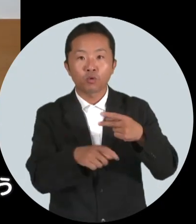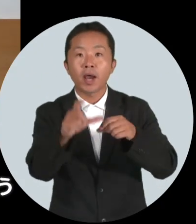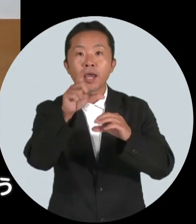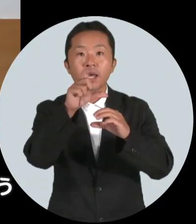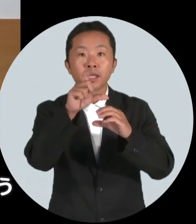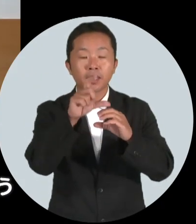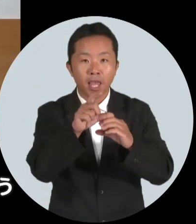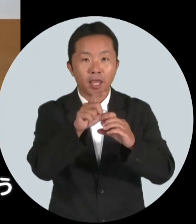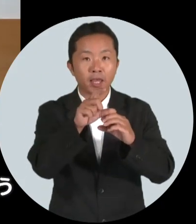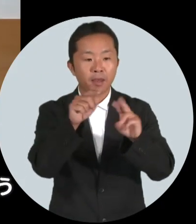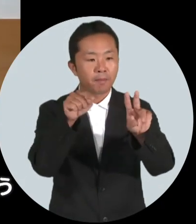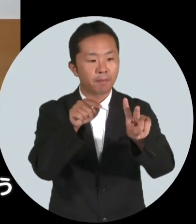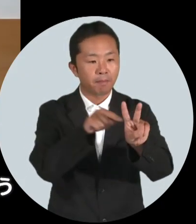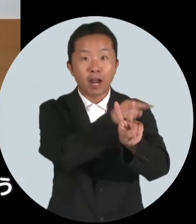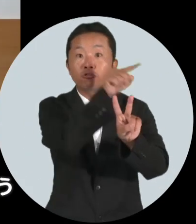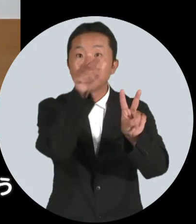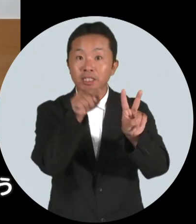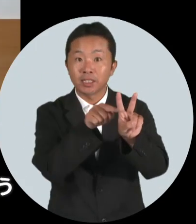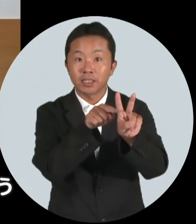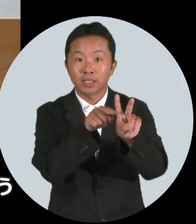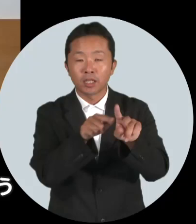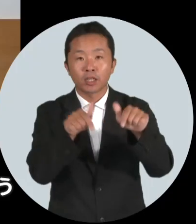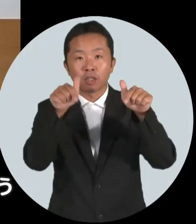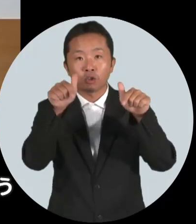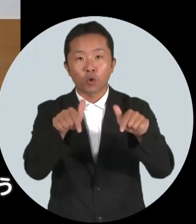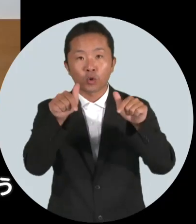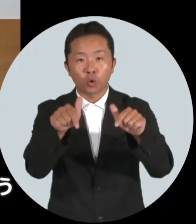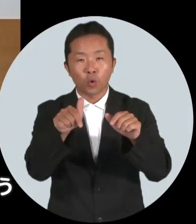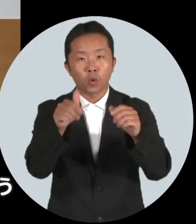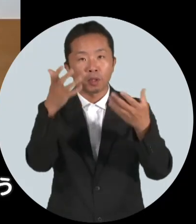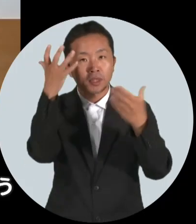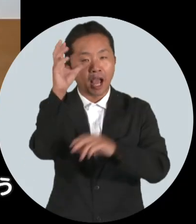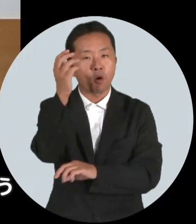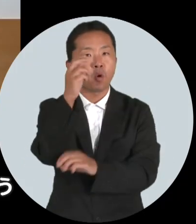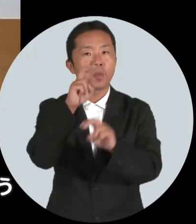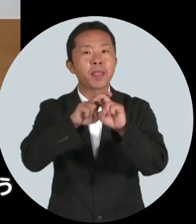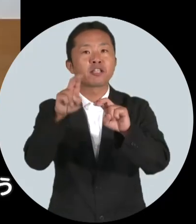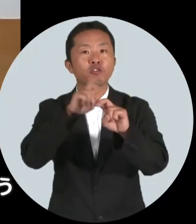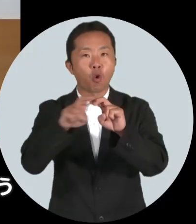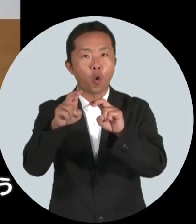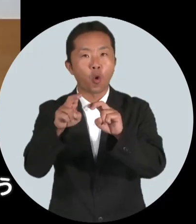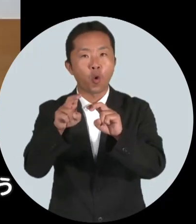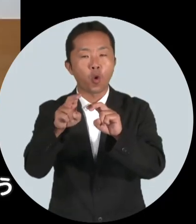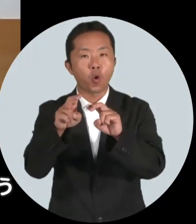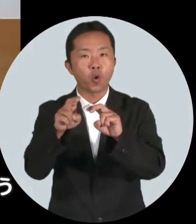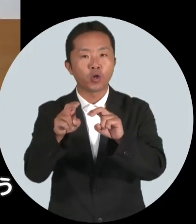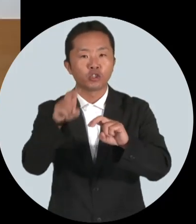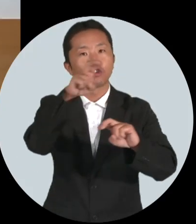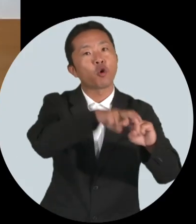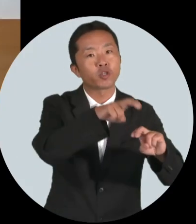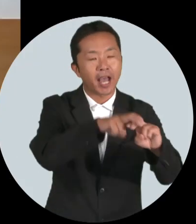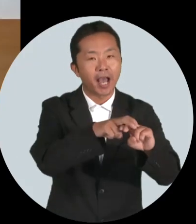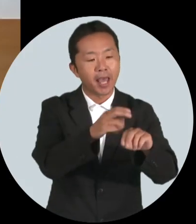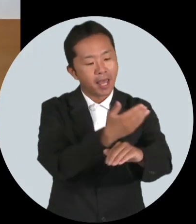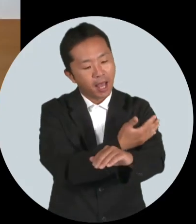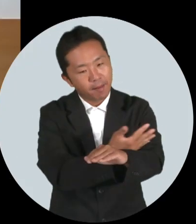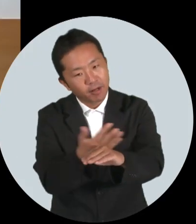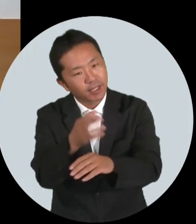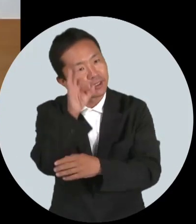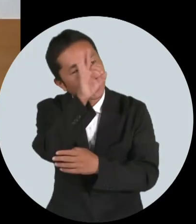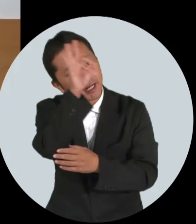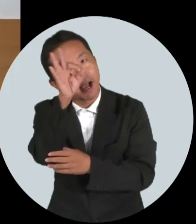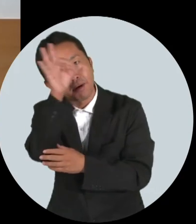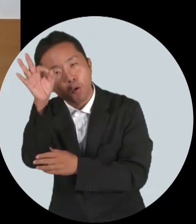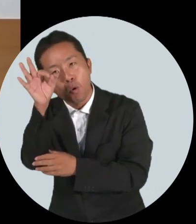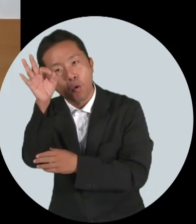2の京都丹後鉄道の丹後黒松号乗車と天橋立観光という観光と婚活を